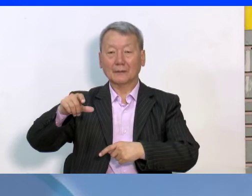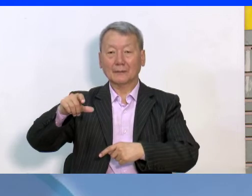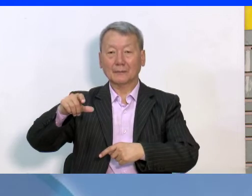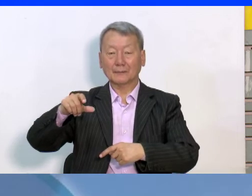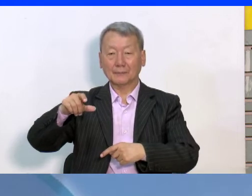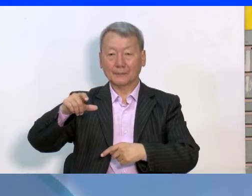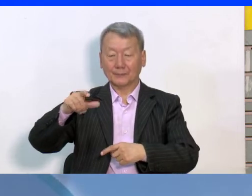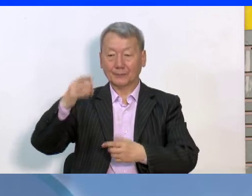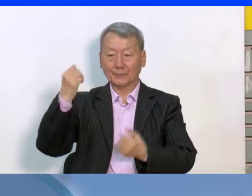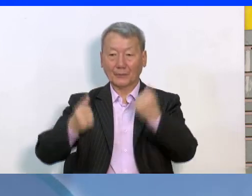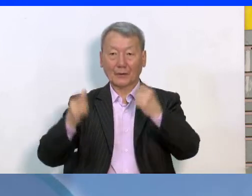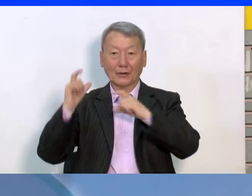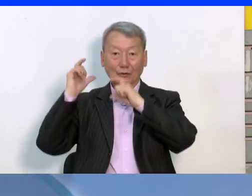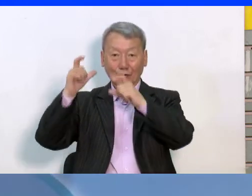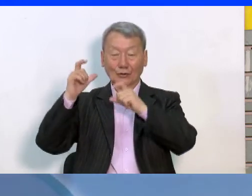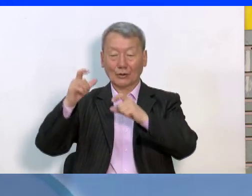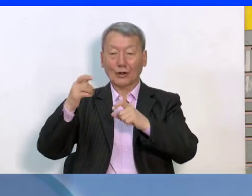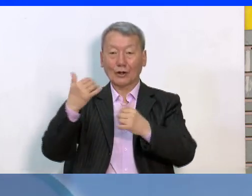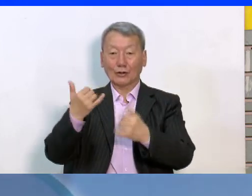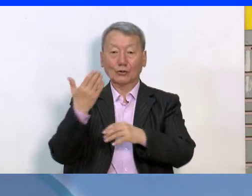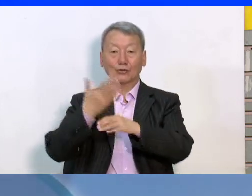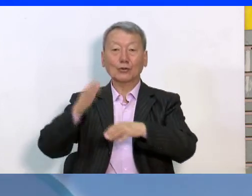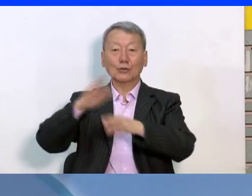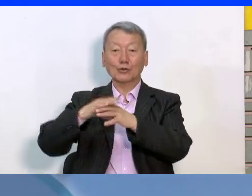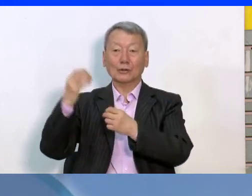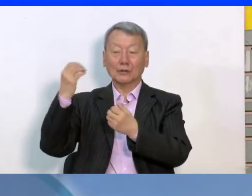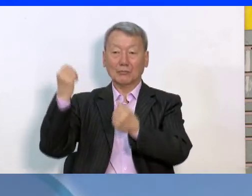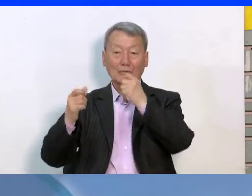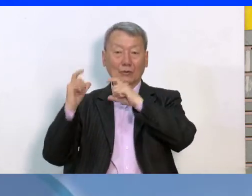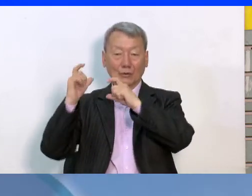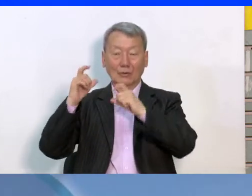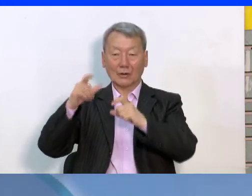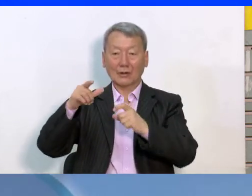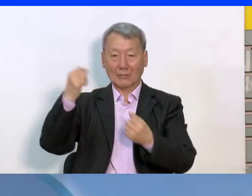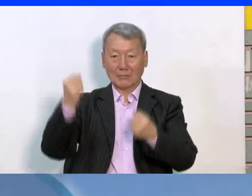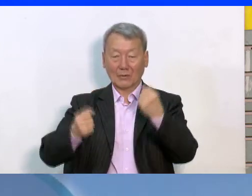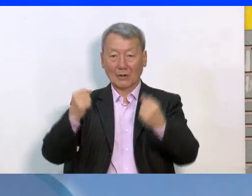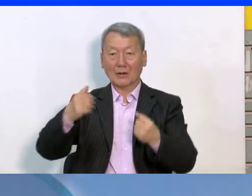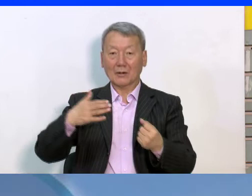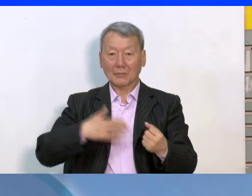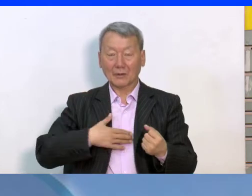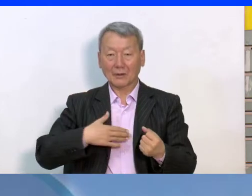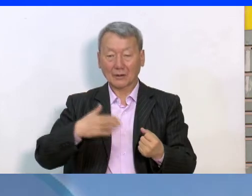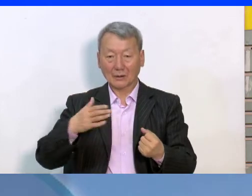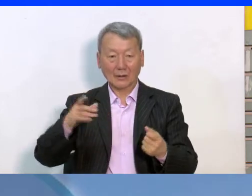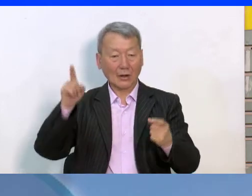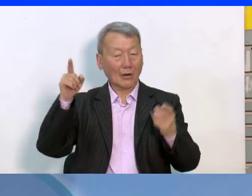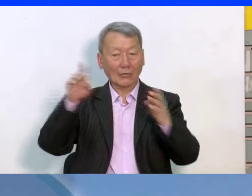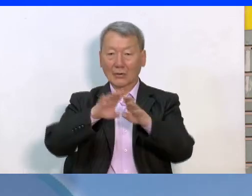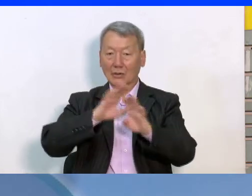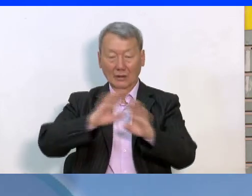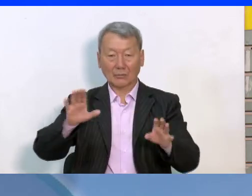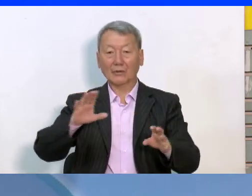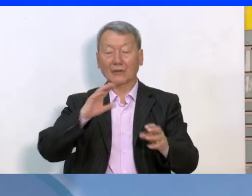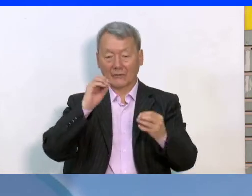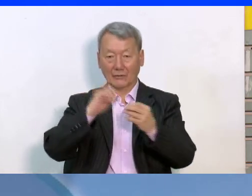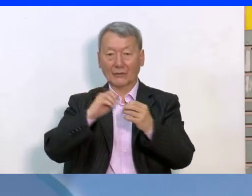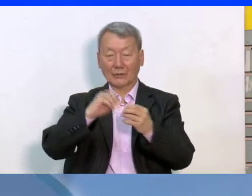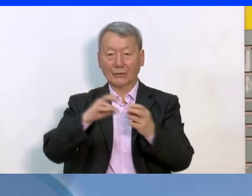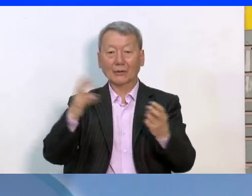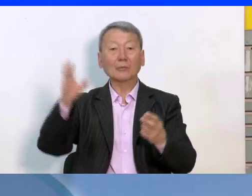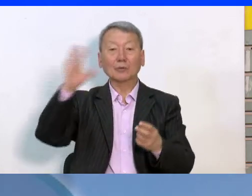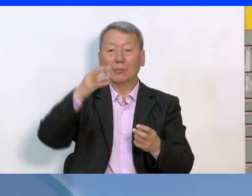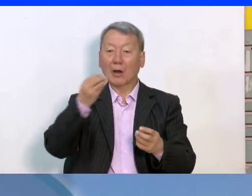жөө жүргүнчүлөргө жабылганы менен оор жүк ташуучу машинелерге, автоунааларына бул жабылган эмес. Бул азык